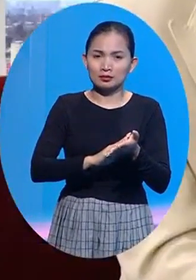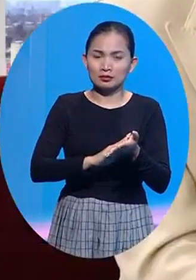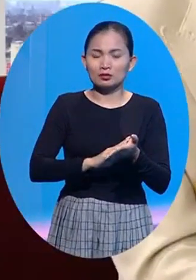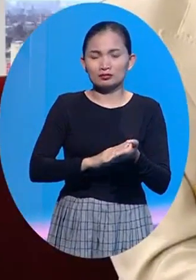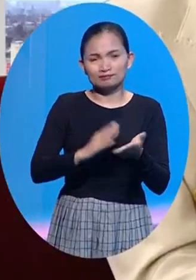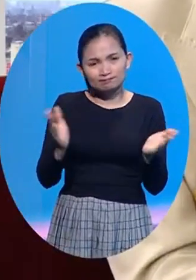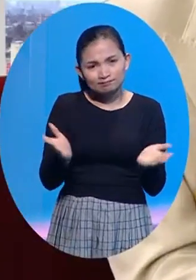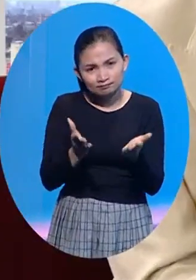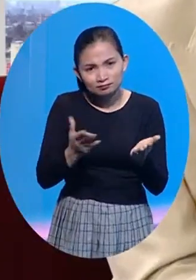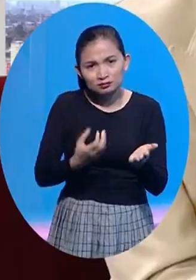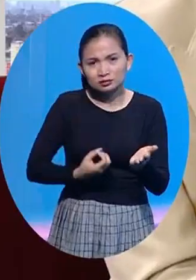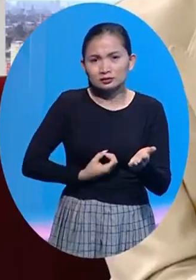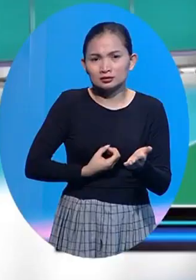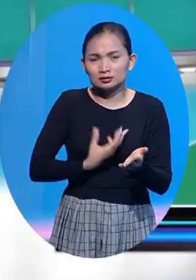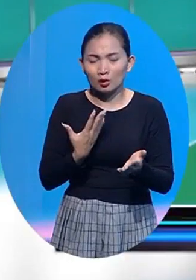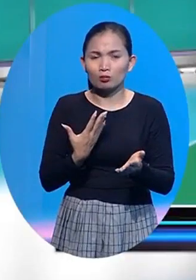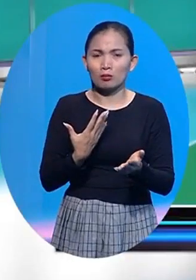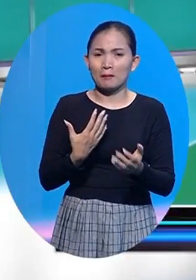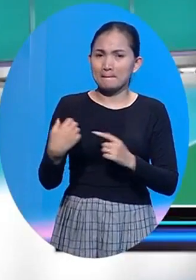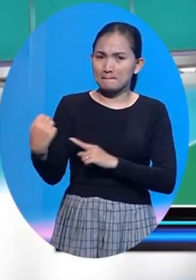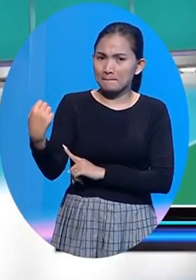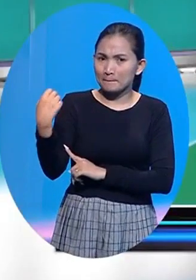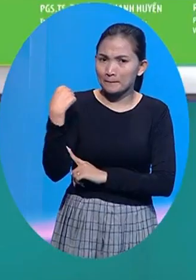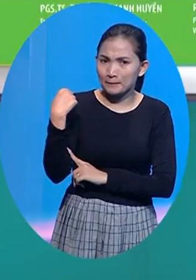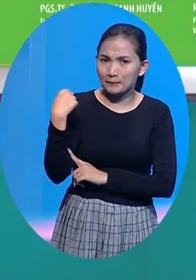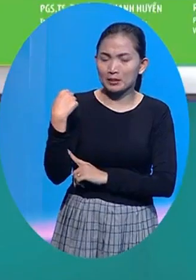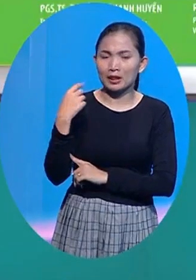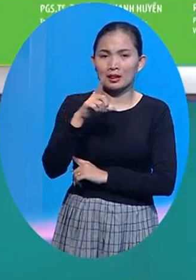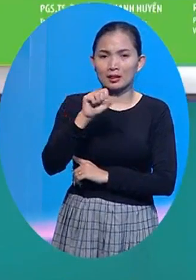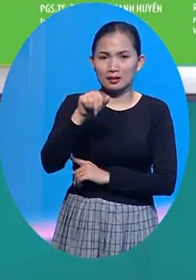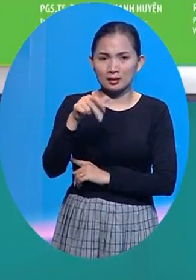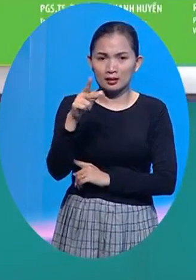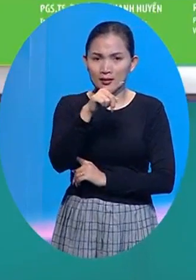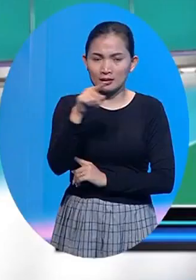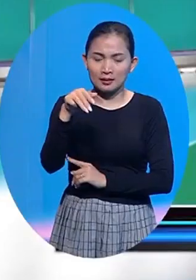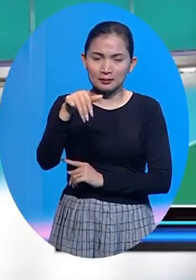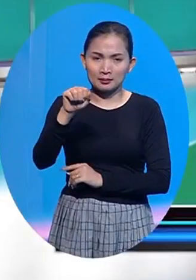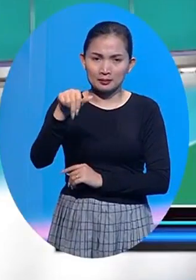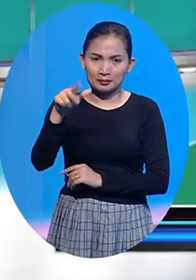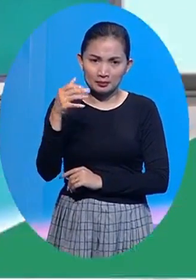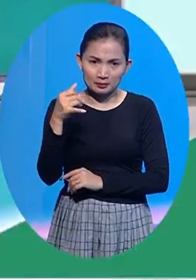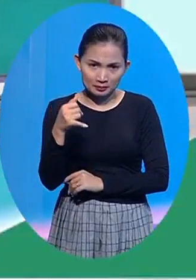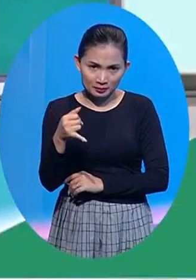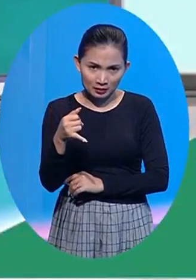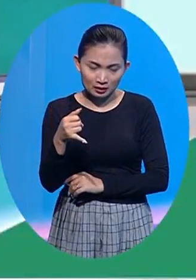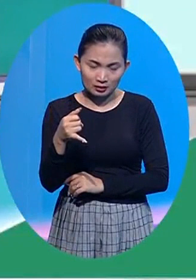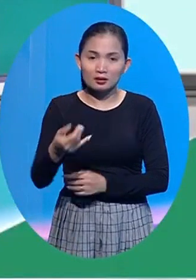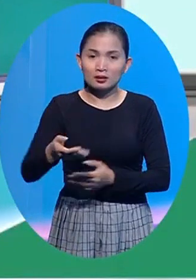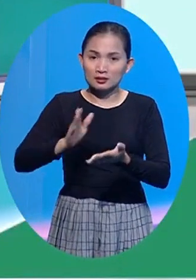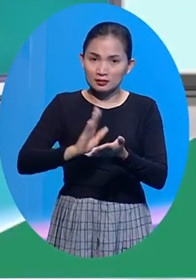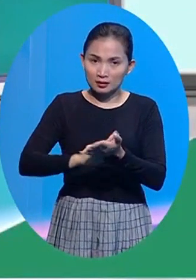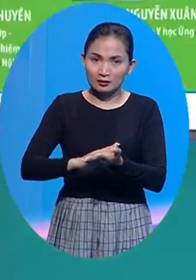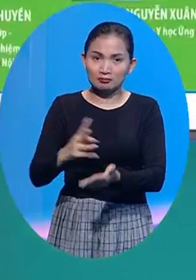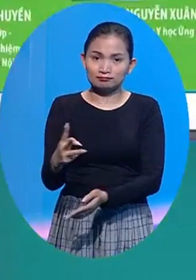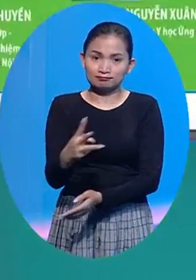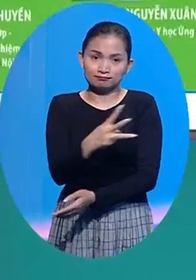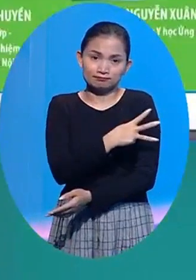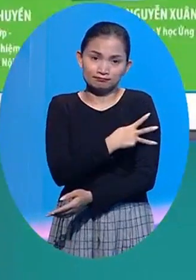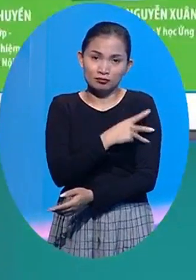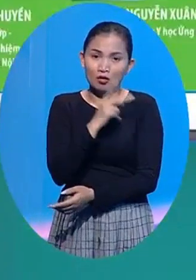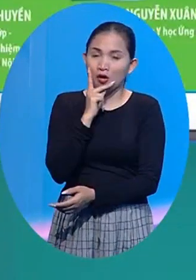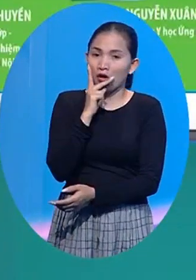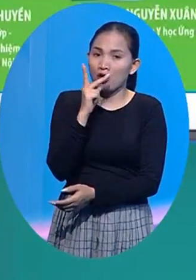lành mạnh, để trái tim khỏe mạnh. Cùng phần thảo luận và hỏi đáp với các chuyên gia diễn giả là tiến sĩ Luis Inaro, giải